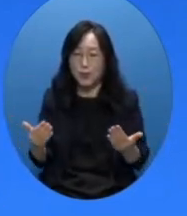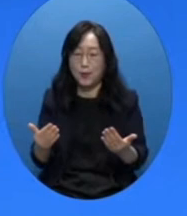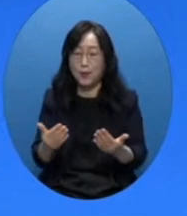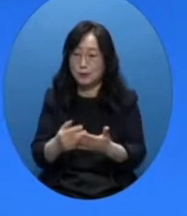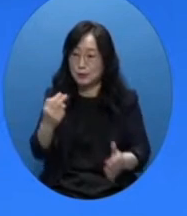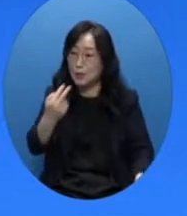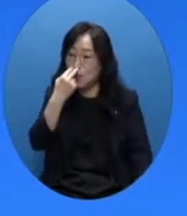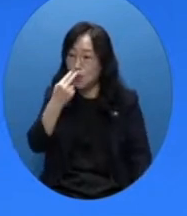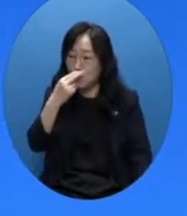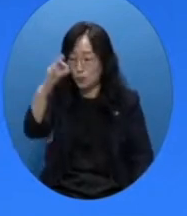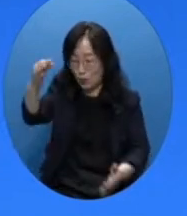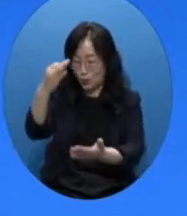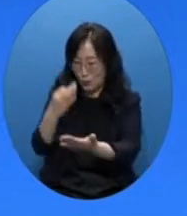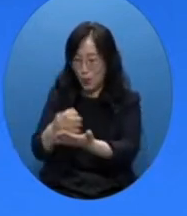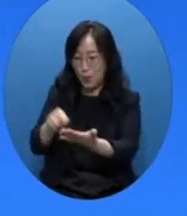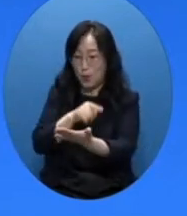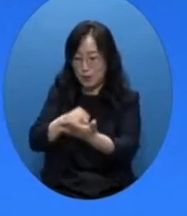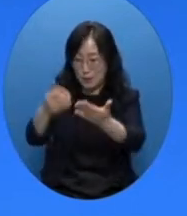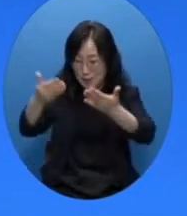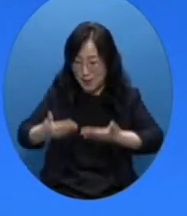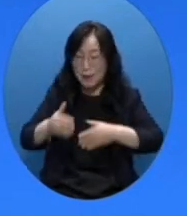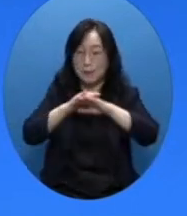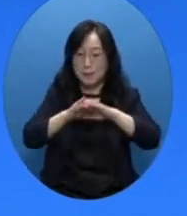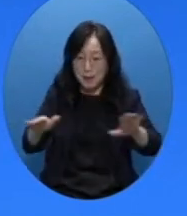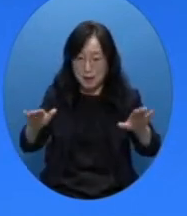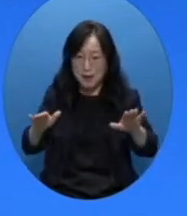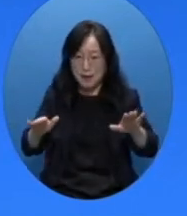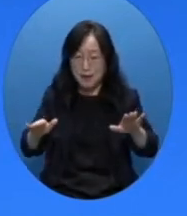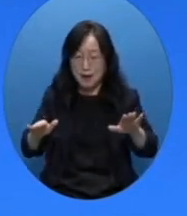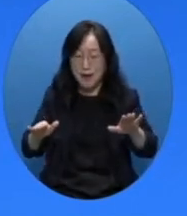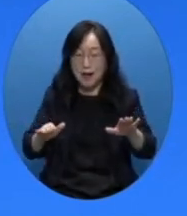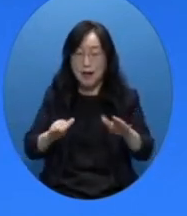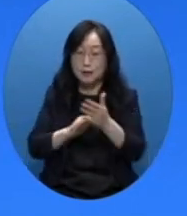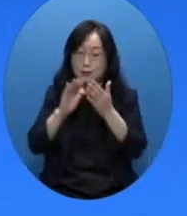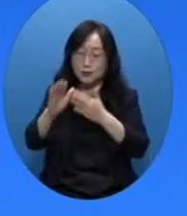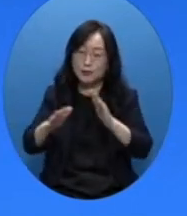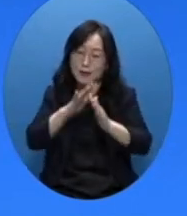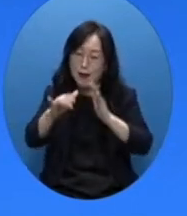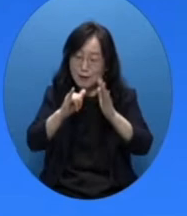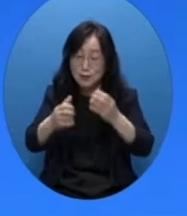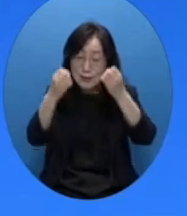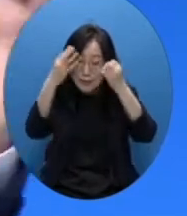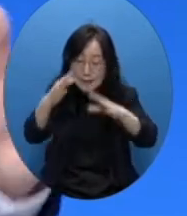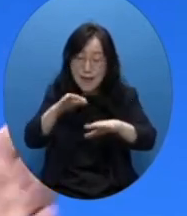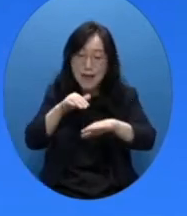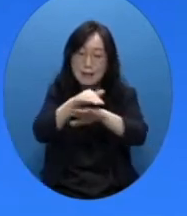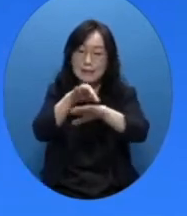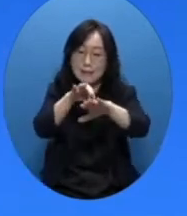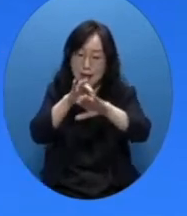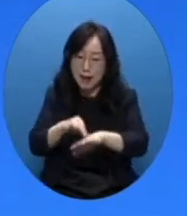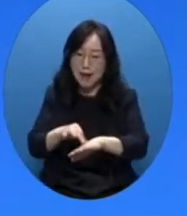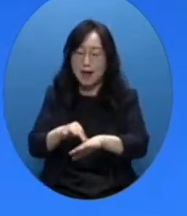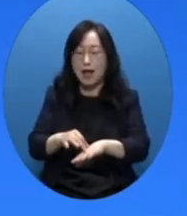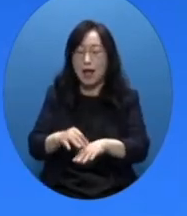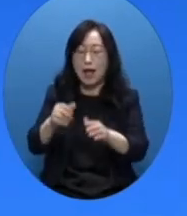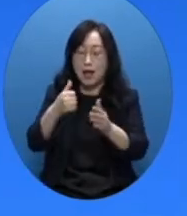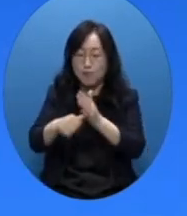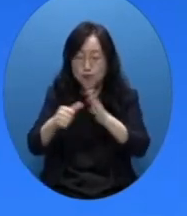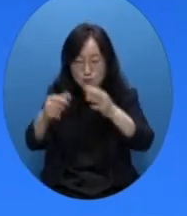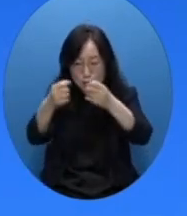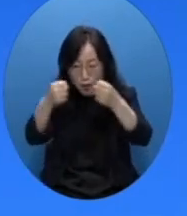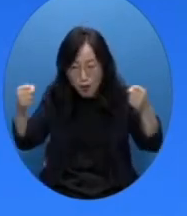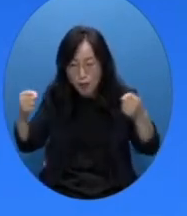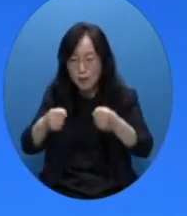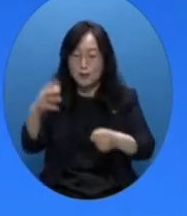있어서 보상받아갖고 캘리포니아로 내려갈 때는 온 가족이 새 차와 새 가구를 가지고 큰 기쁨으로